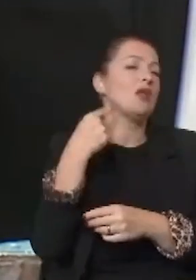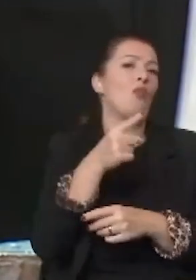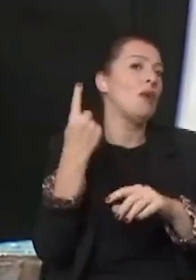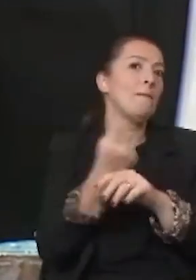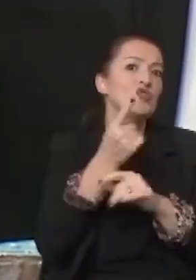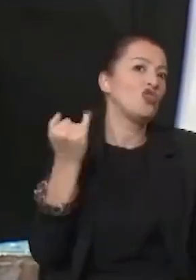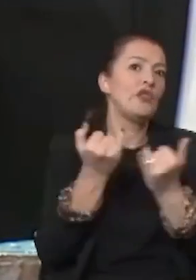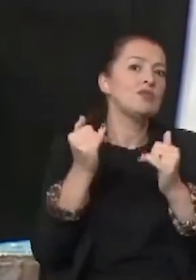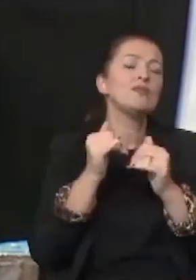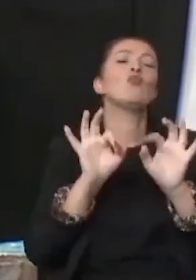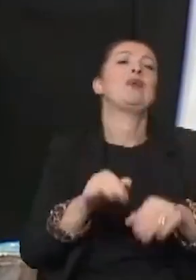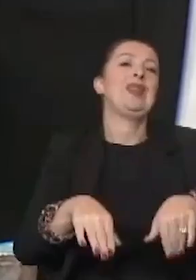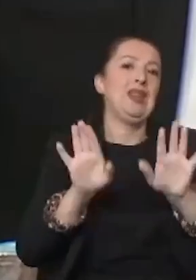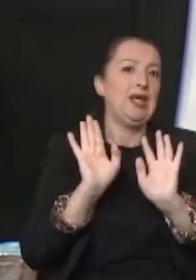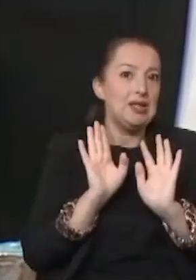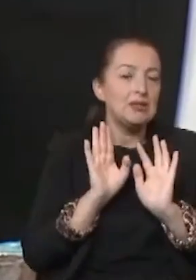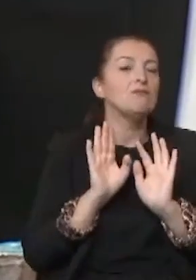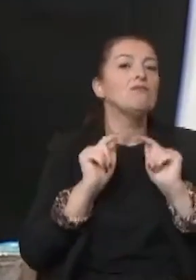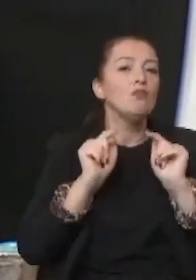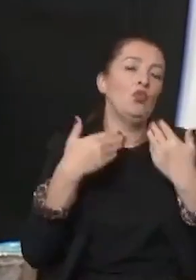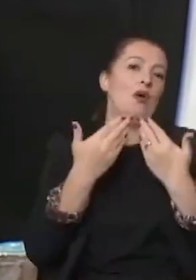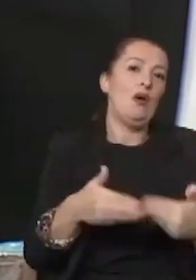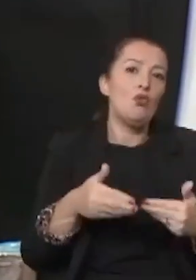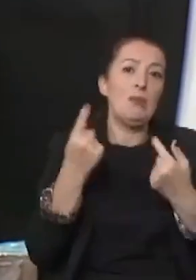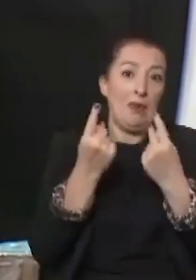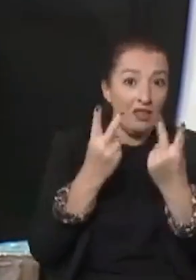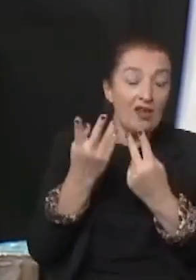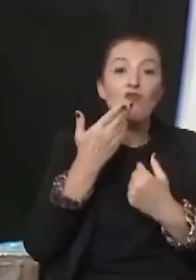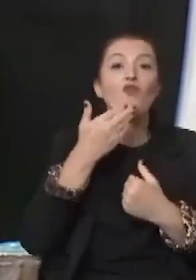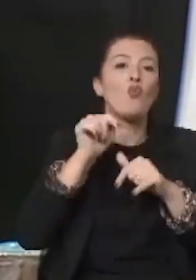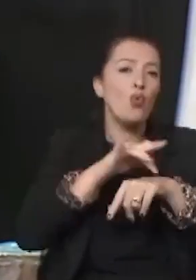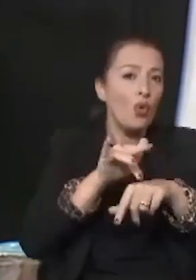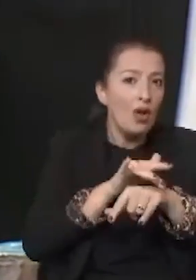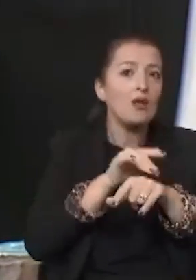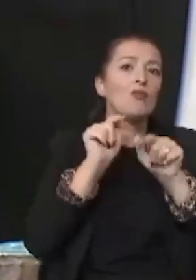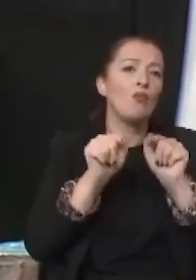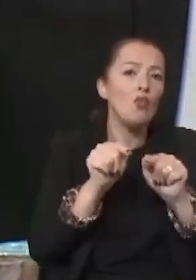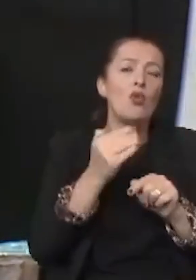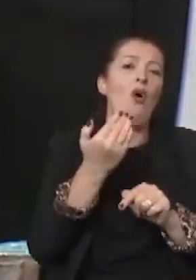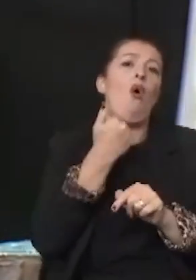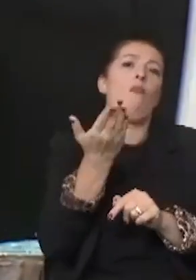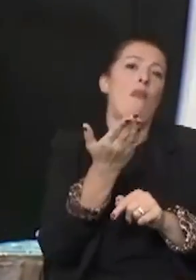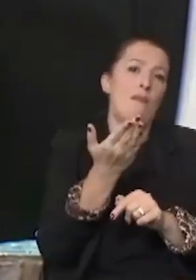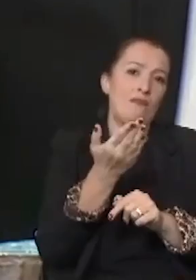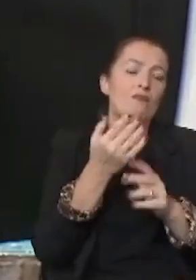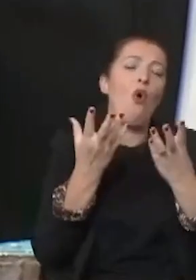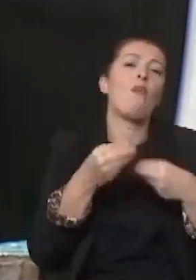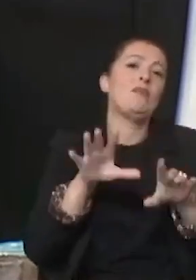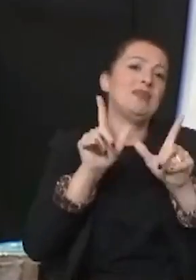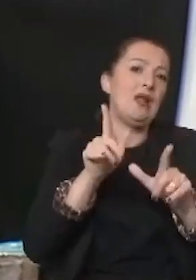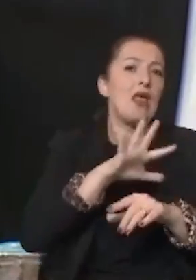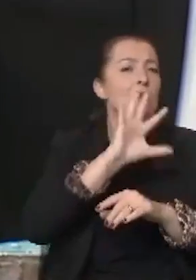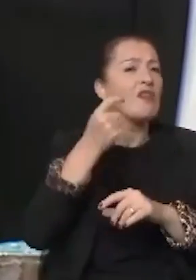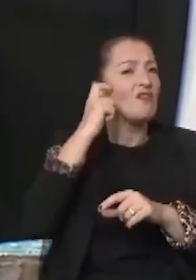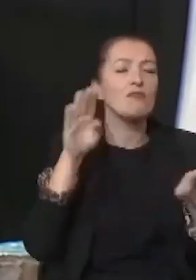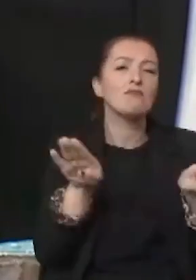yani tartışılması bile mümkün değildir. Bunun kabul edilecek tarafı da yoktur. Yani bu ülkede evet. Yani bunlar olmaması gereken şeyler. Hepimiz de bu konuda